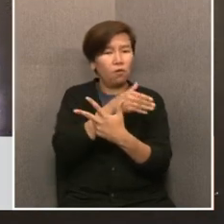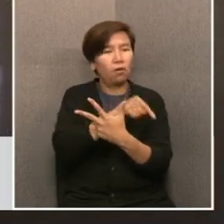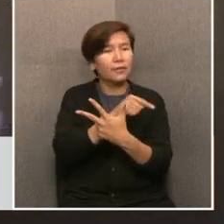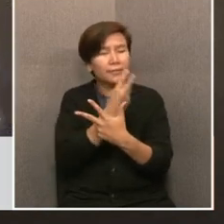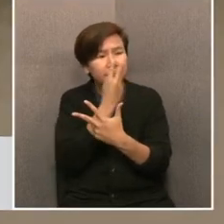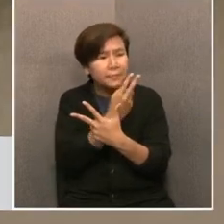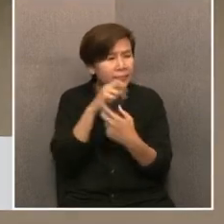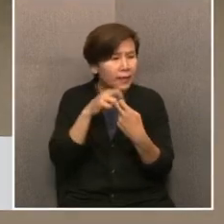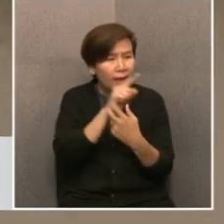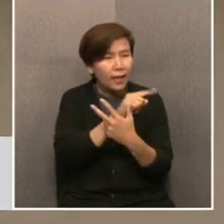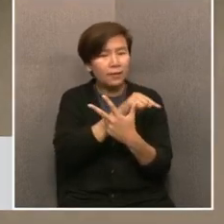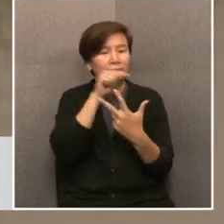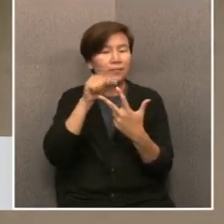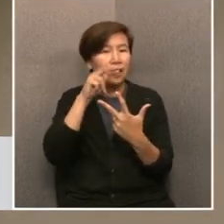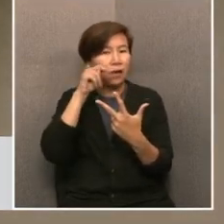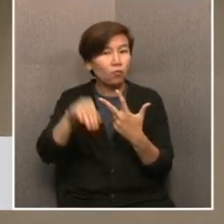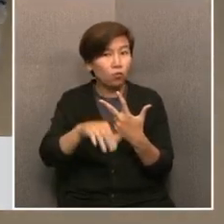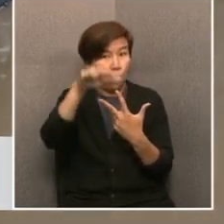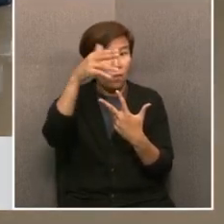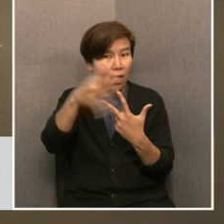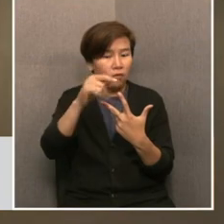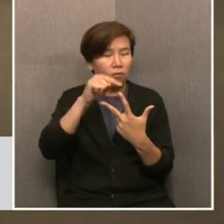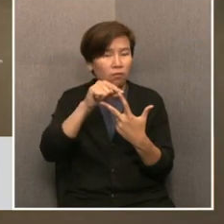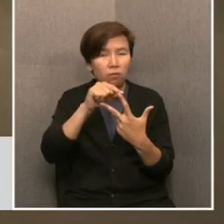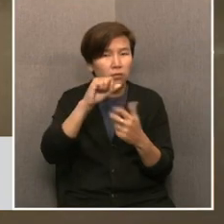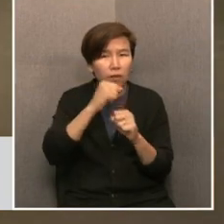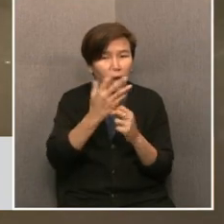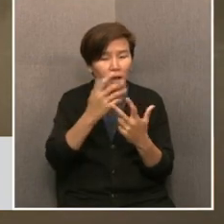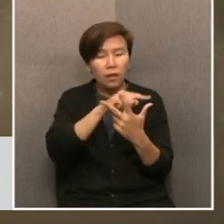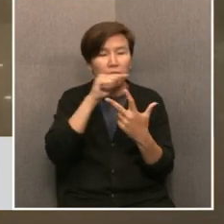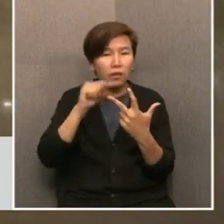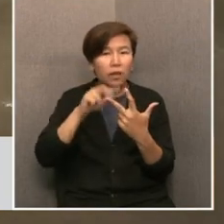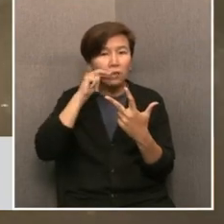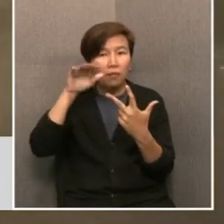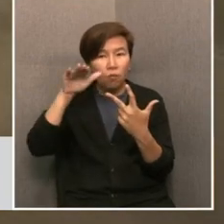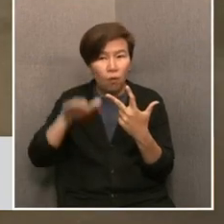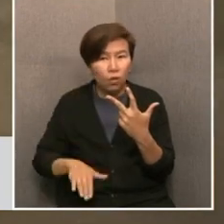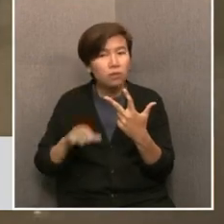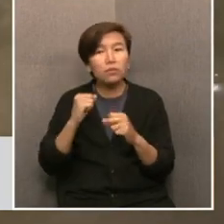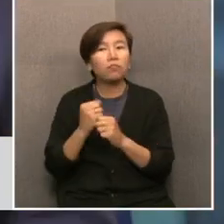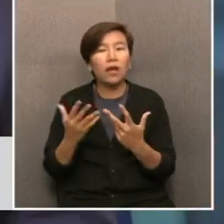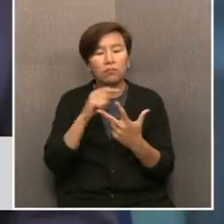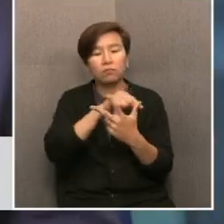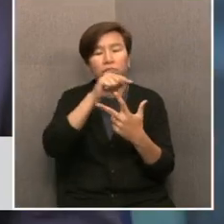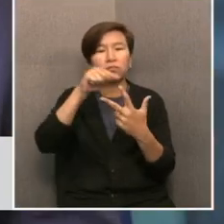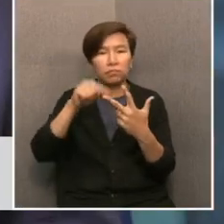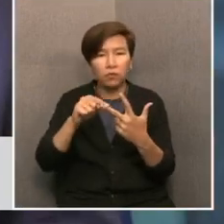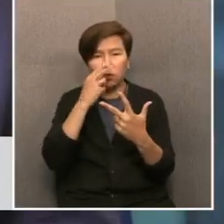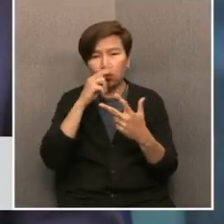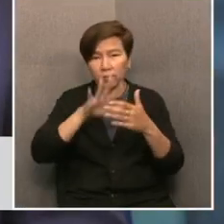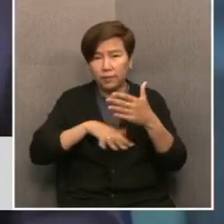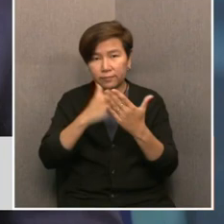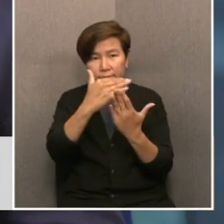ามีปัญหาในเรื่องของการเตือนภัยก็คือข้อมูลเตือนภัยแหละนะครับถ้าข้อมูลดีเราก็ต้องไปมีการทำแผนที่ดีแล้วเราก็จะได้เตรียม